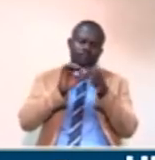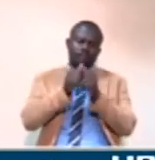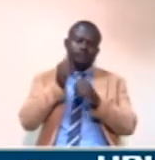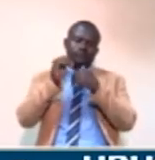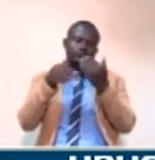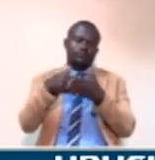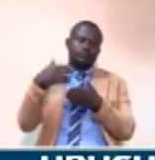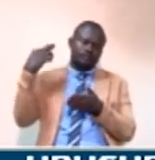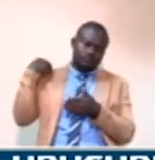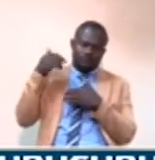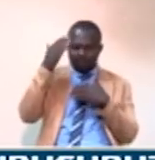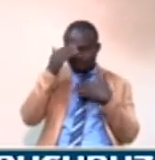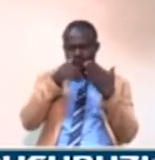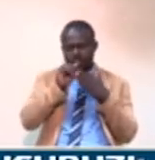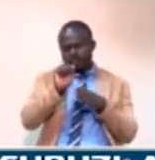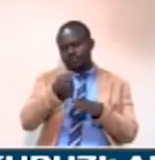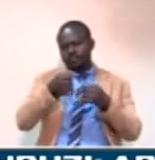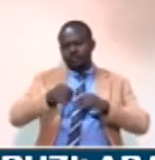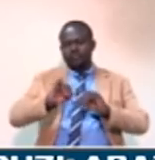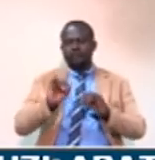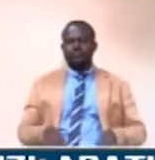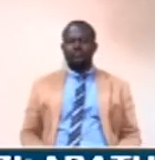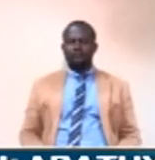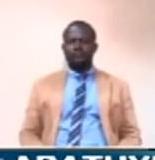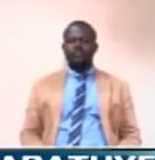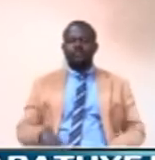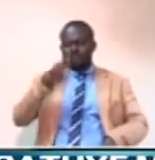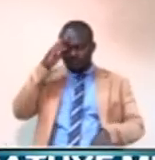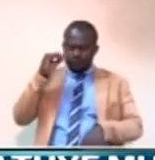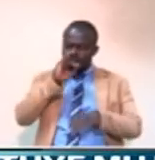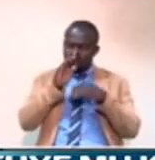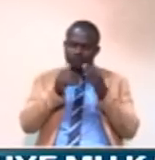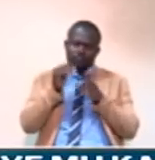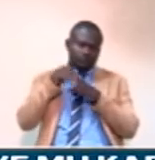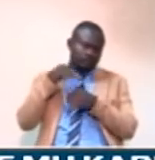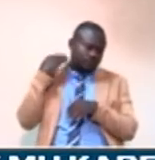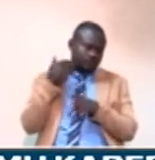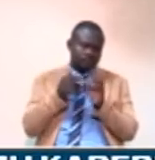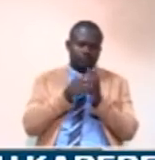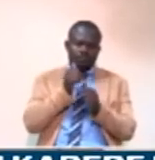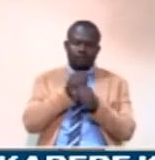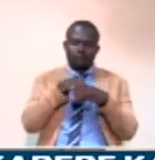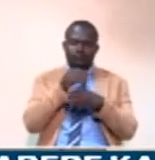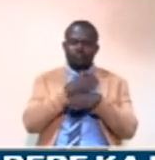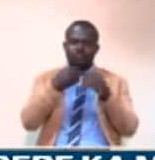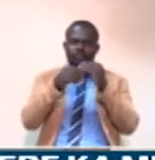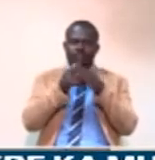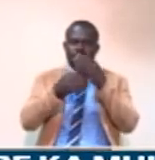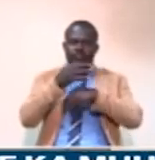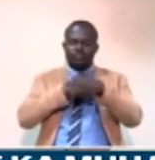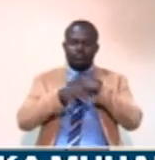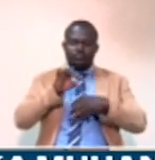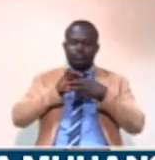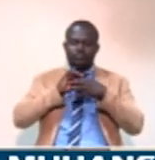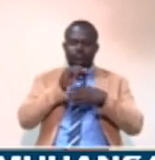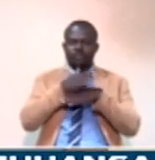bireba tubishyire mu bikorwa. Kwibuka Abatutsi bazize jenoside kandi byanakozwe muri Minisiteri y'Ubucuruzi n'Inganda ku bufatanye na